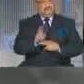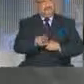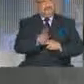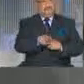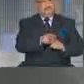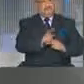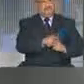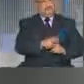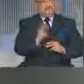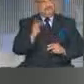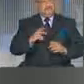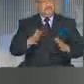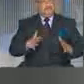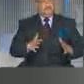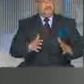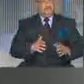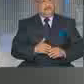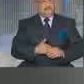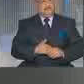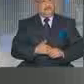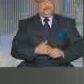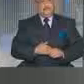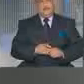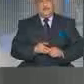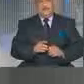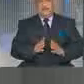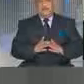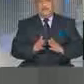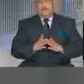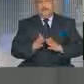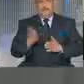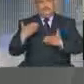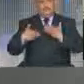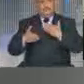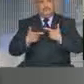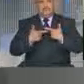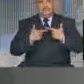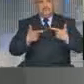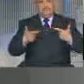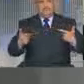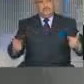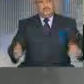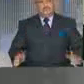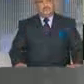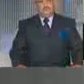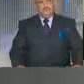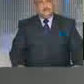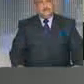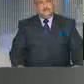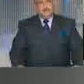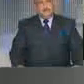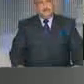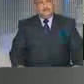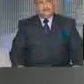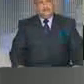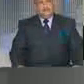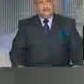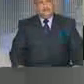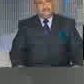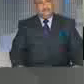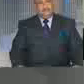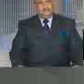بها حتى تسهم في دفع التنمية بالجهة. تراث غني برشا، وعنا